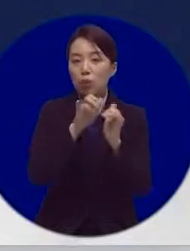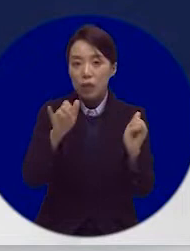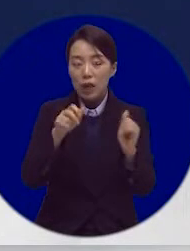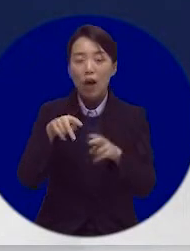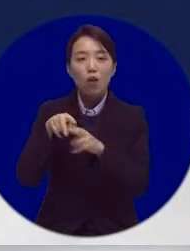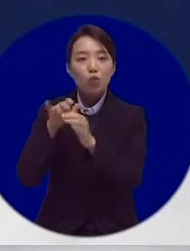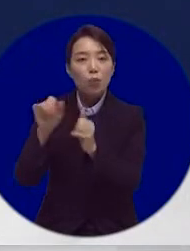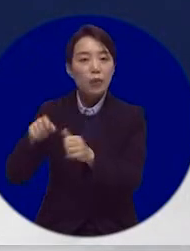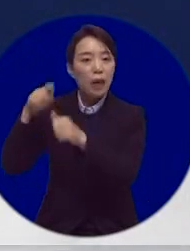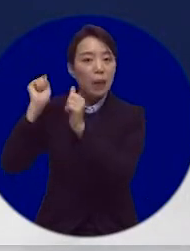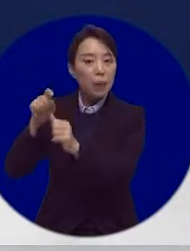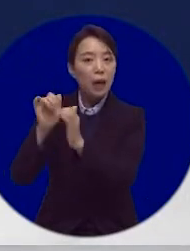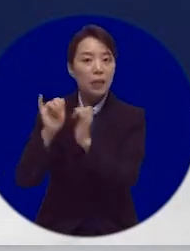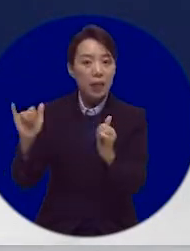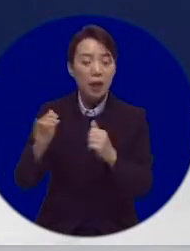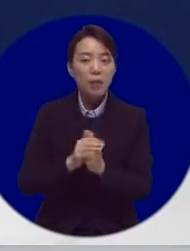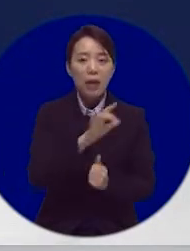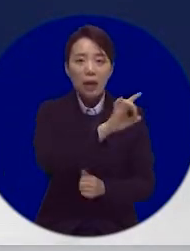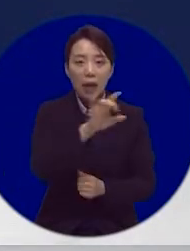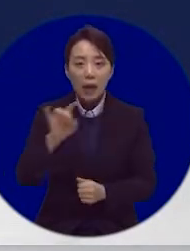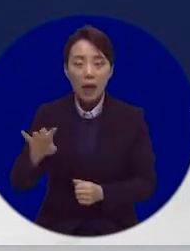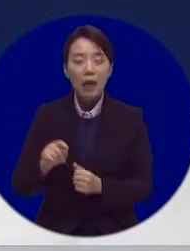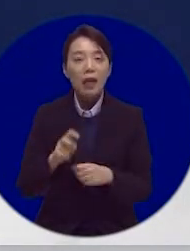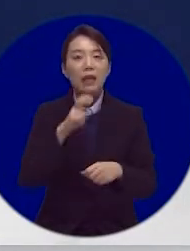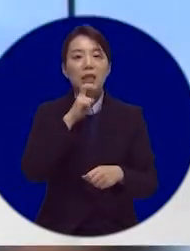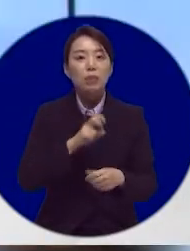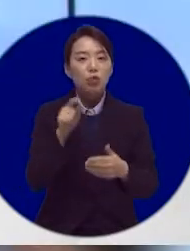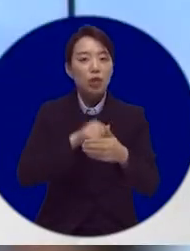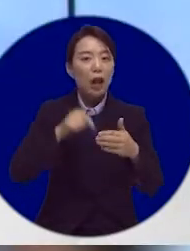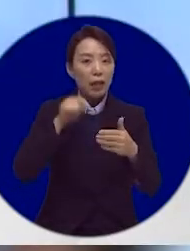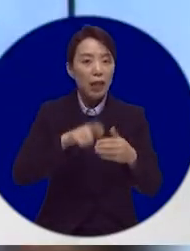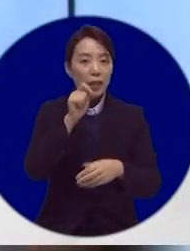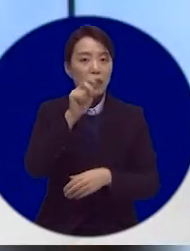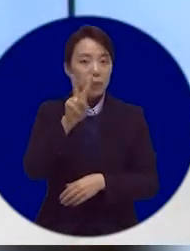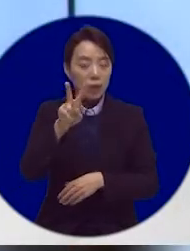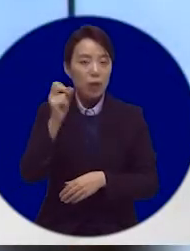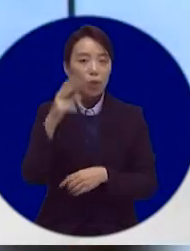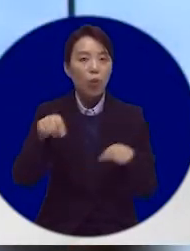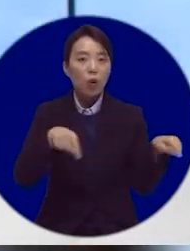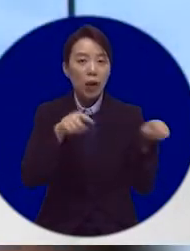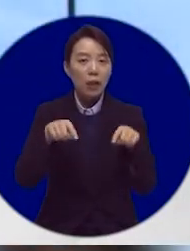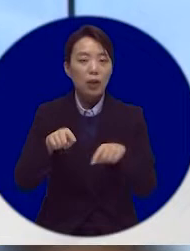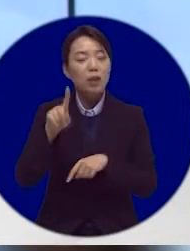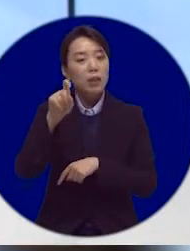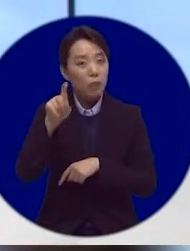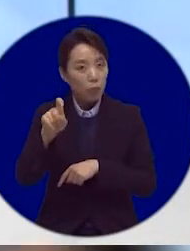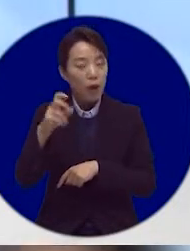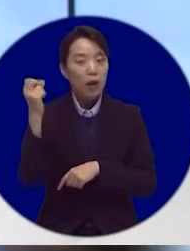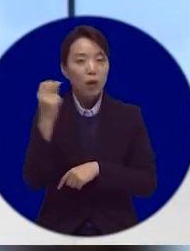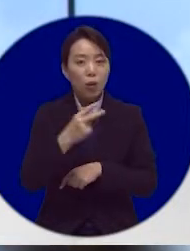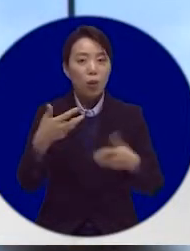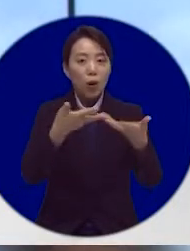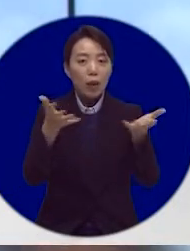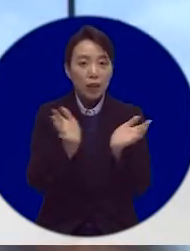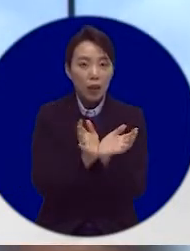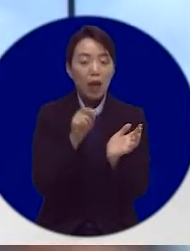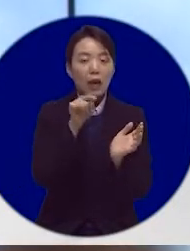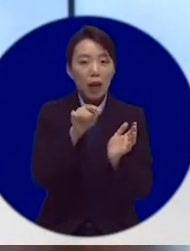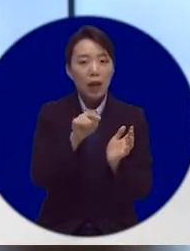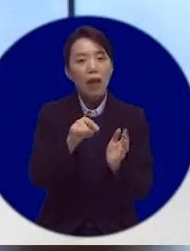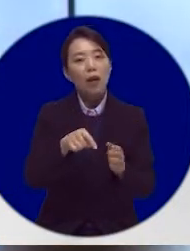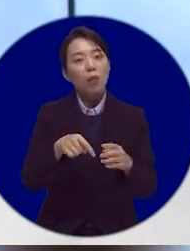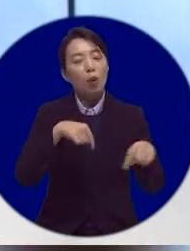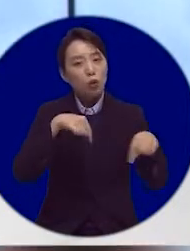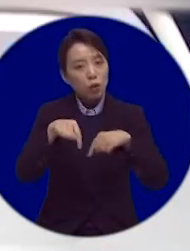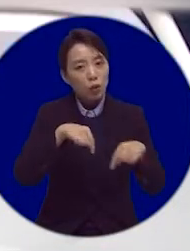후보자가 지명한 연설원이 각각 1회 20분 이내에서 TV와 라디오별로 11회씩 소속 정당의 정강